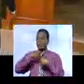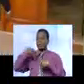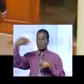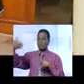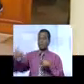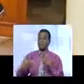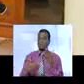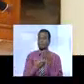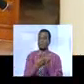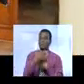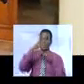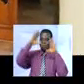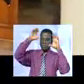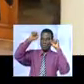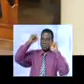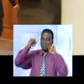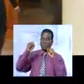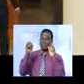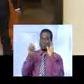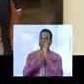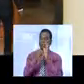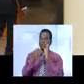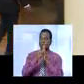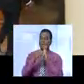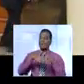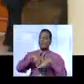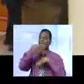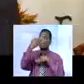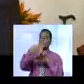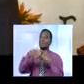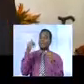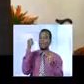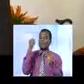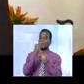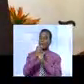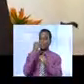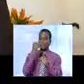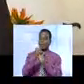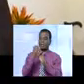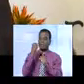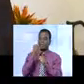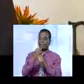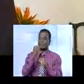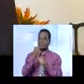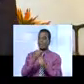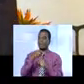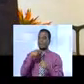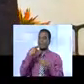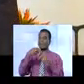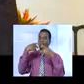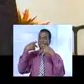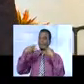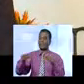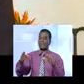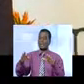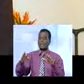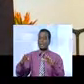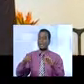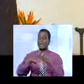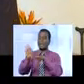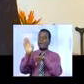Ouattara suite aux travaux de la commission mixte ivoiro-camerounaise qui viennent de se tenir